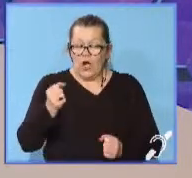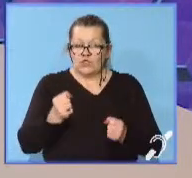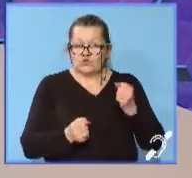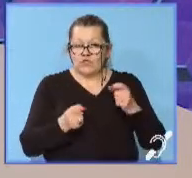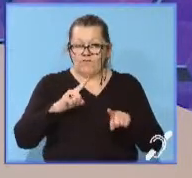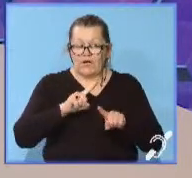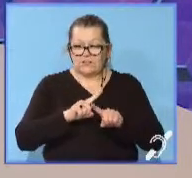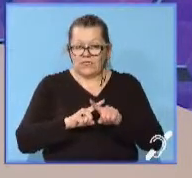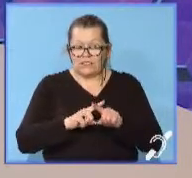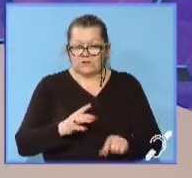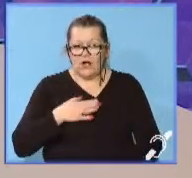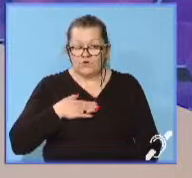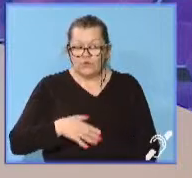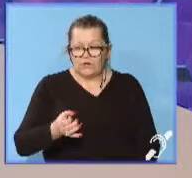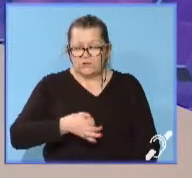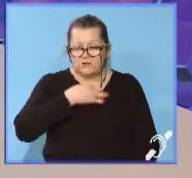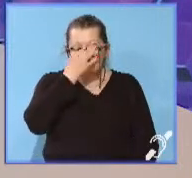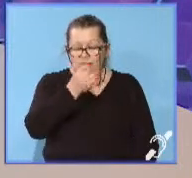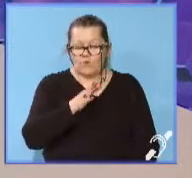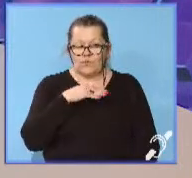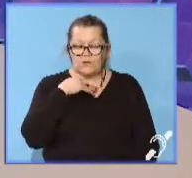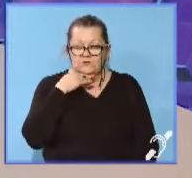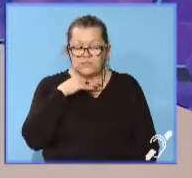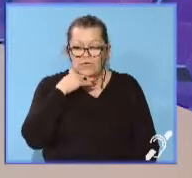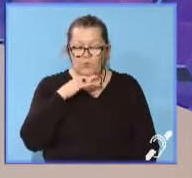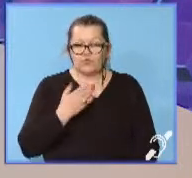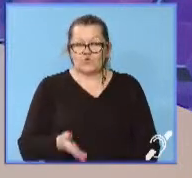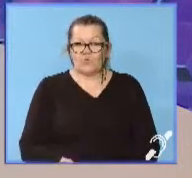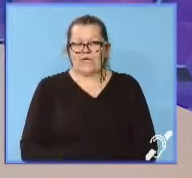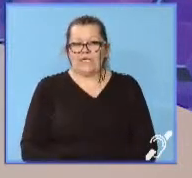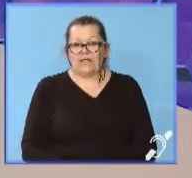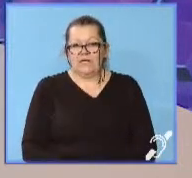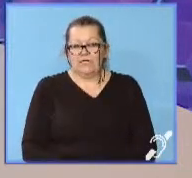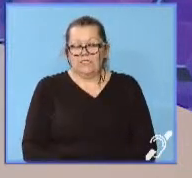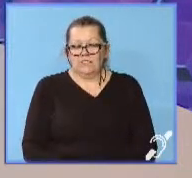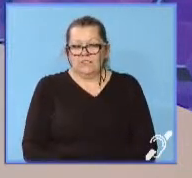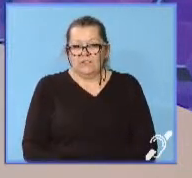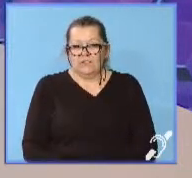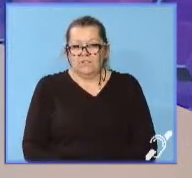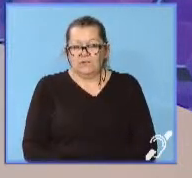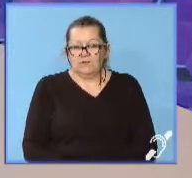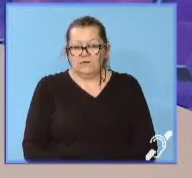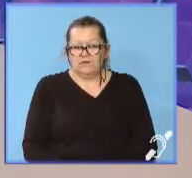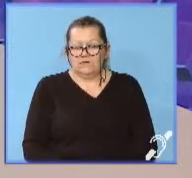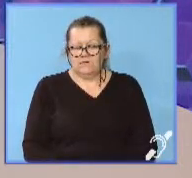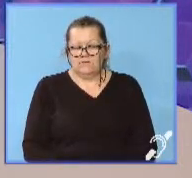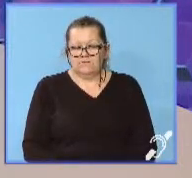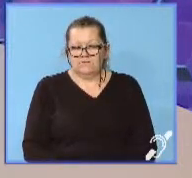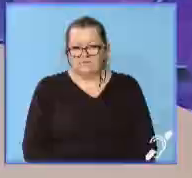protest au participat și taximetriștii care au dorit astfel Să și spună și ei